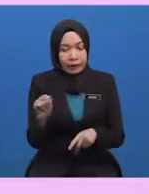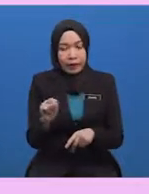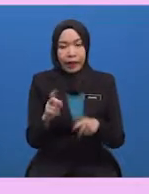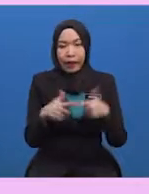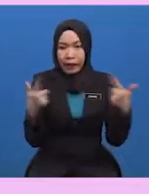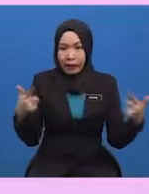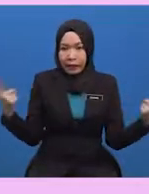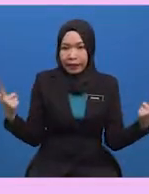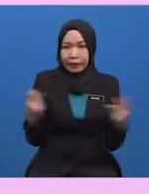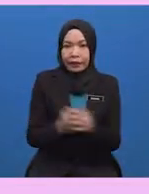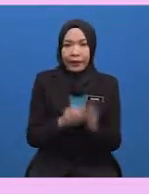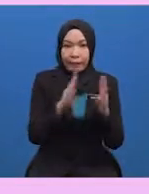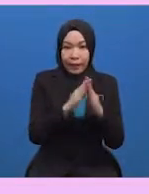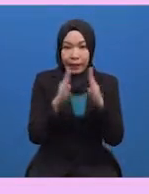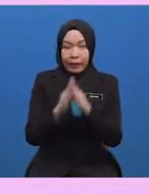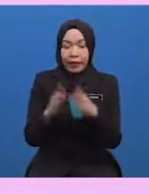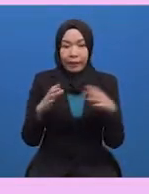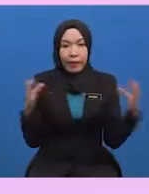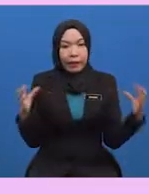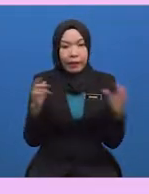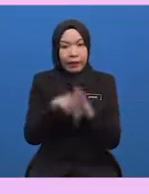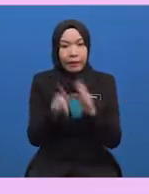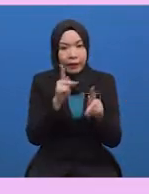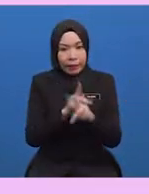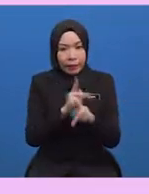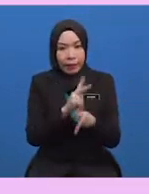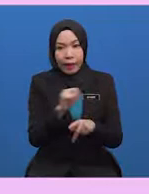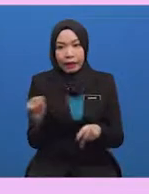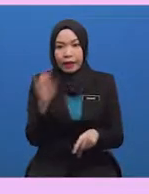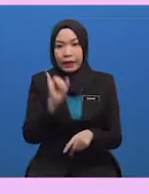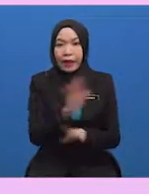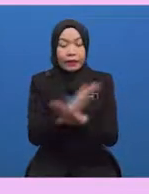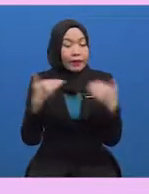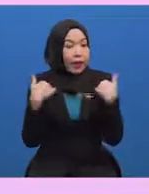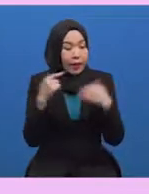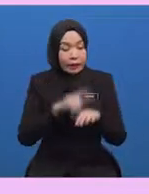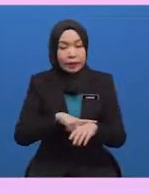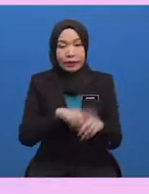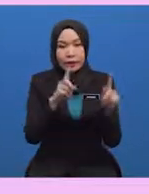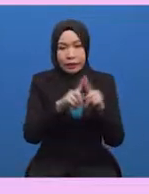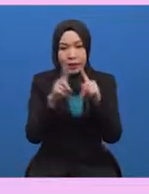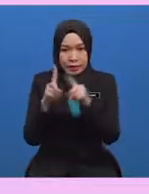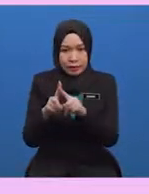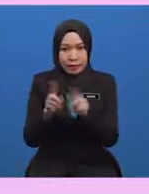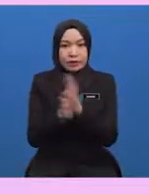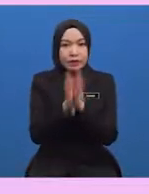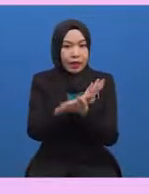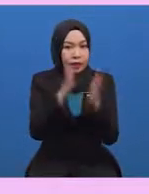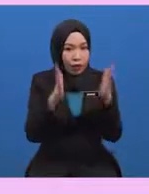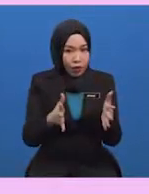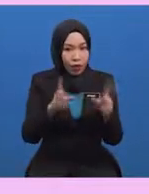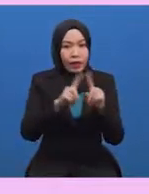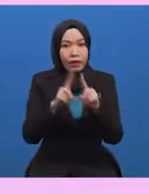bandar banyak menyediakan perkhidmatan yang tidak terdapat di desa. Penduduk desa akan